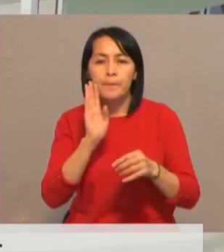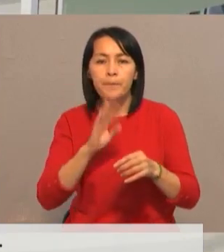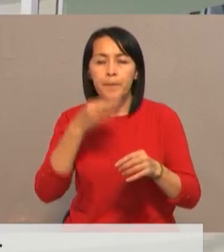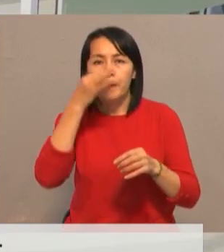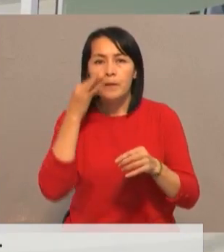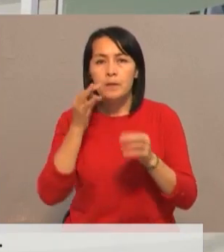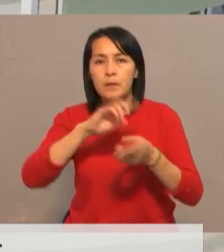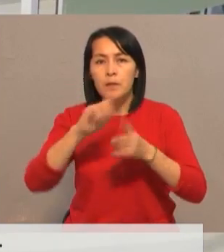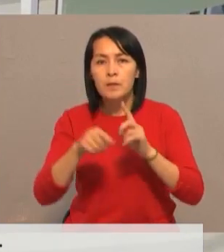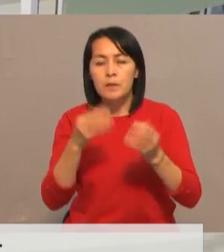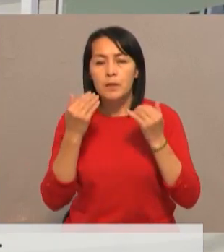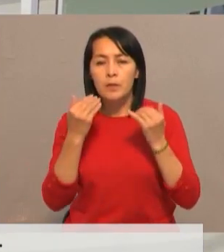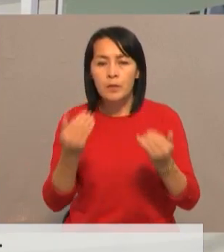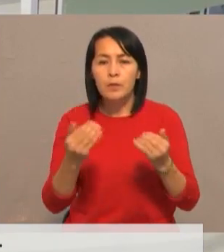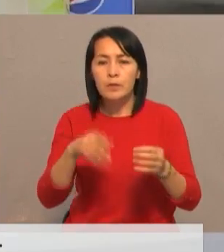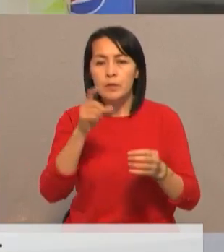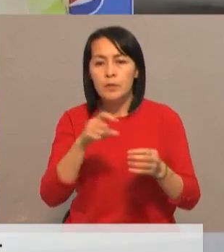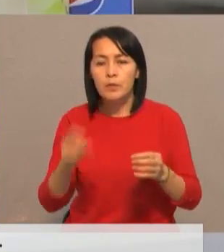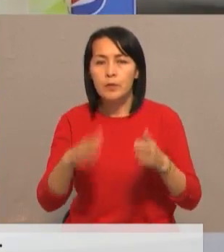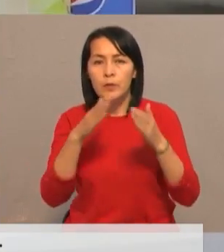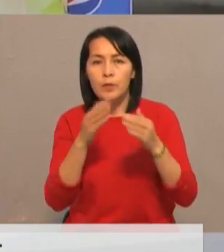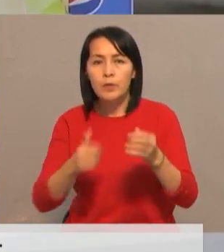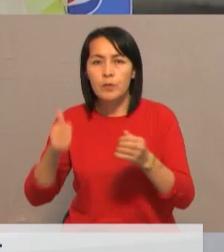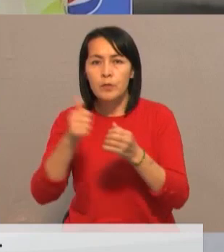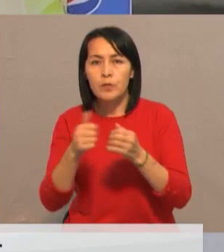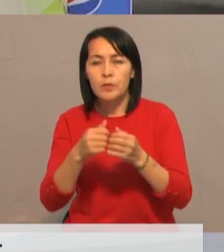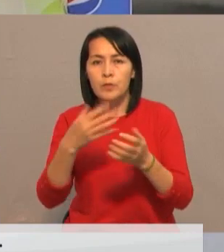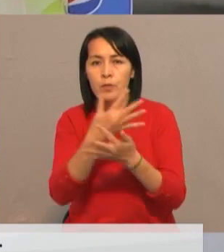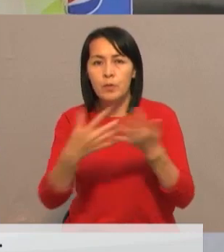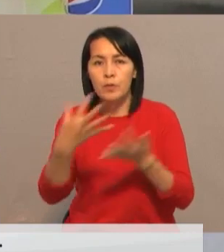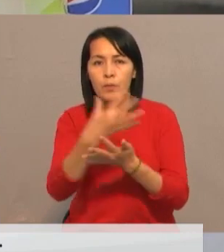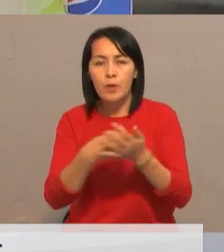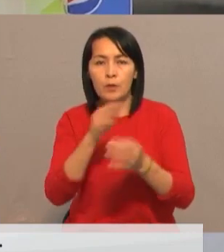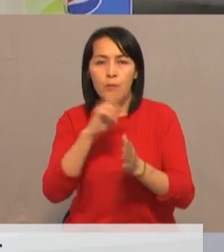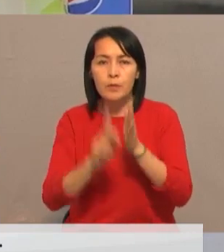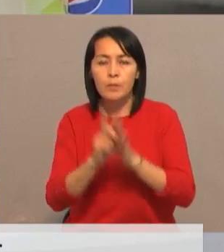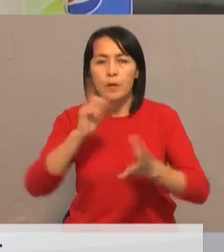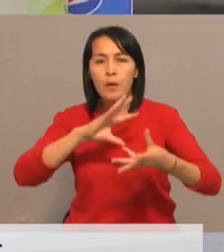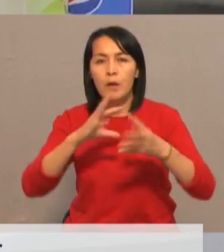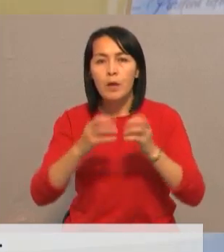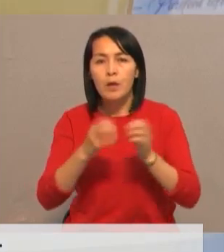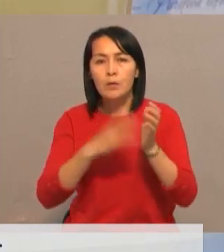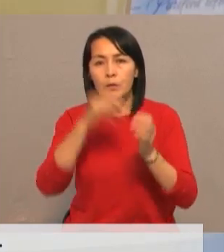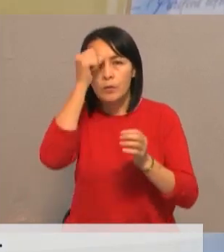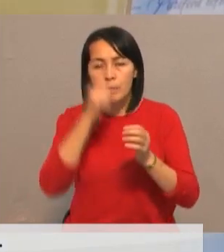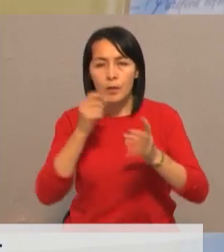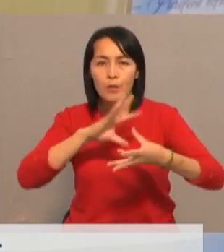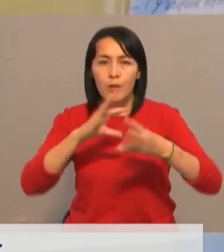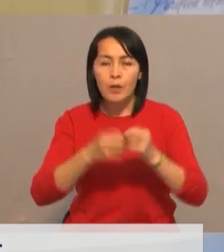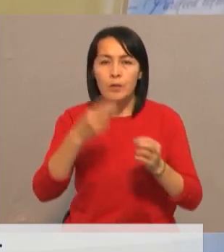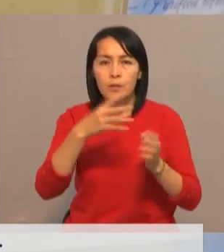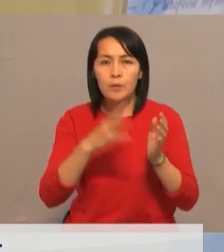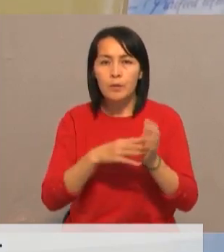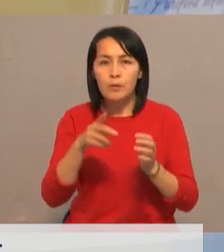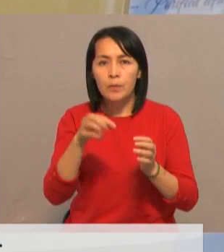тың технологияларды пайдаланса, тұрғындар үй іргелік жерден өнім алу ісін бастады. Нәтижесінде 9 айдың қорытындысымен